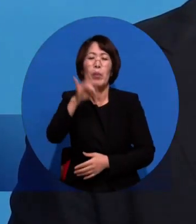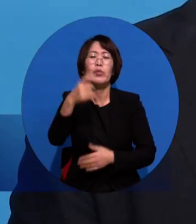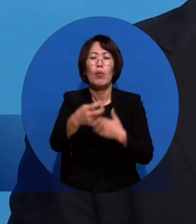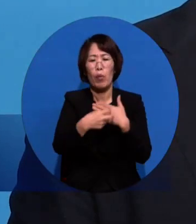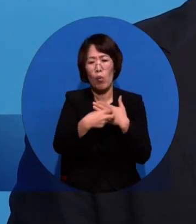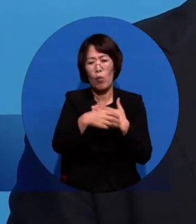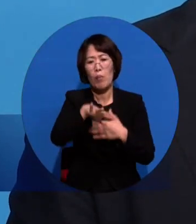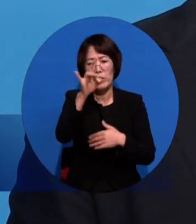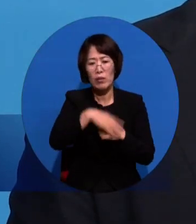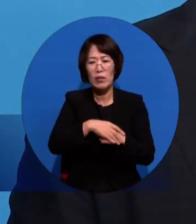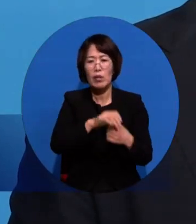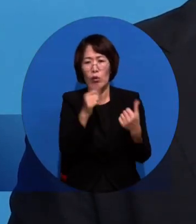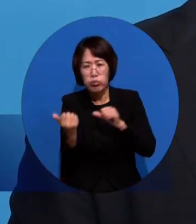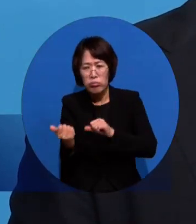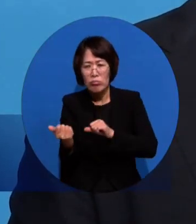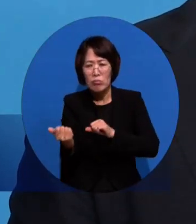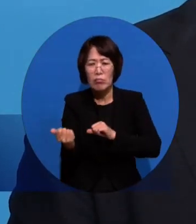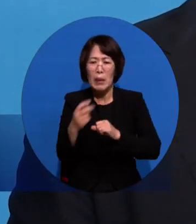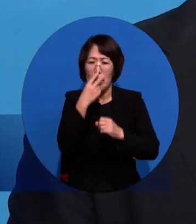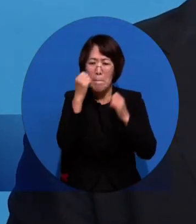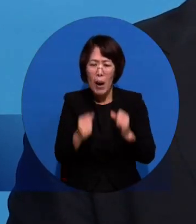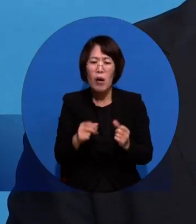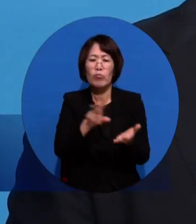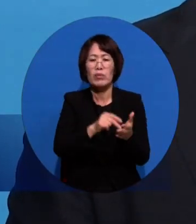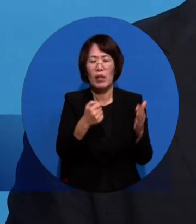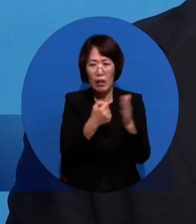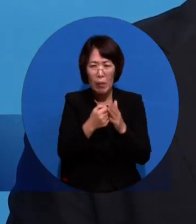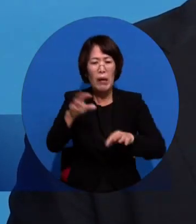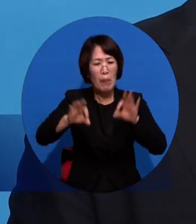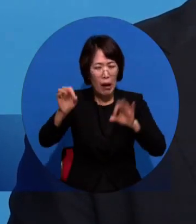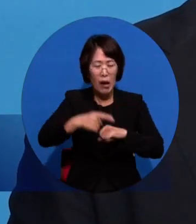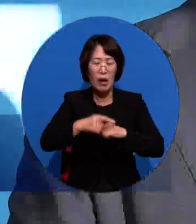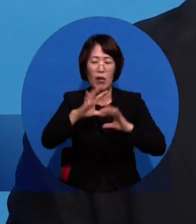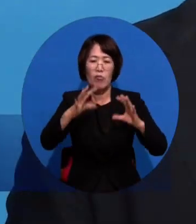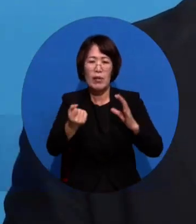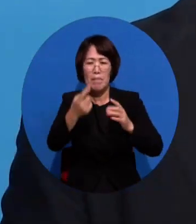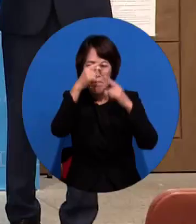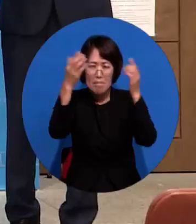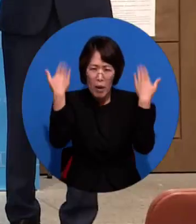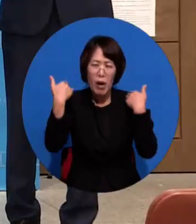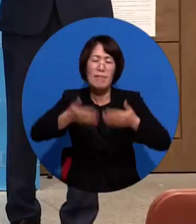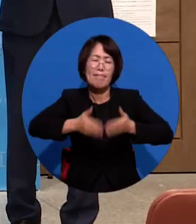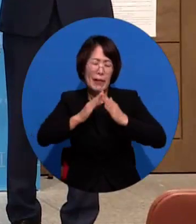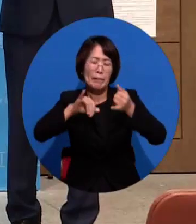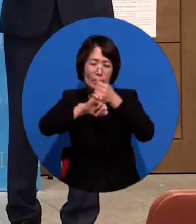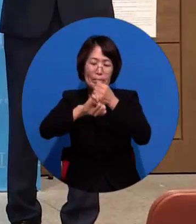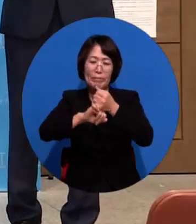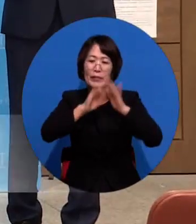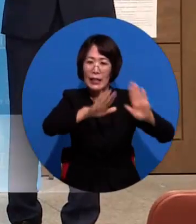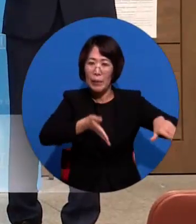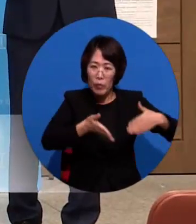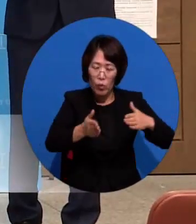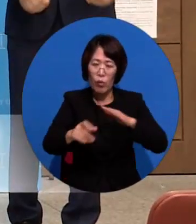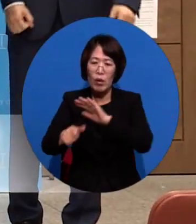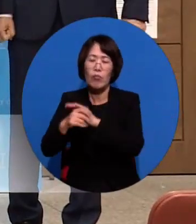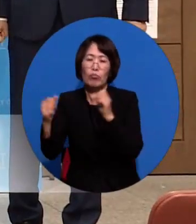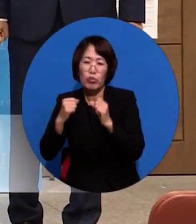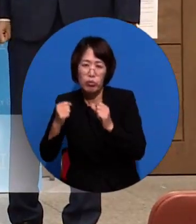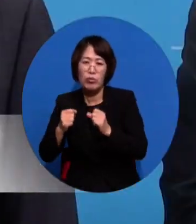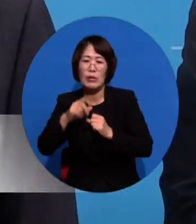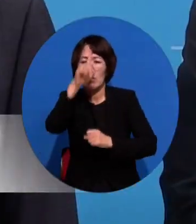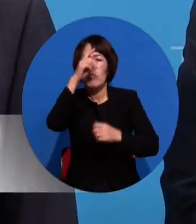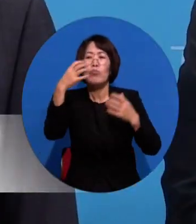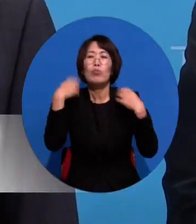사느냐 죽느냐 문제이기 때문에 이번에 국립의대는 꼭 해결하도록. 전라남도와 경상북도는